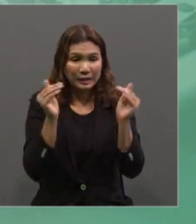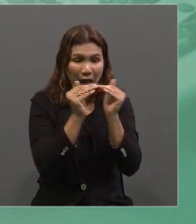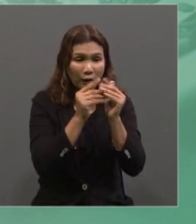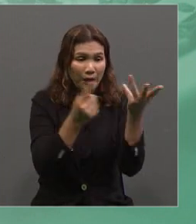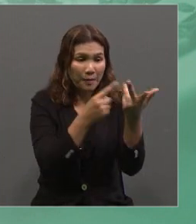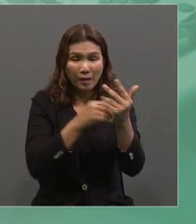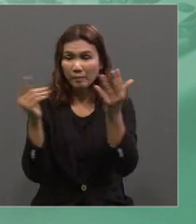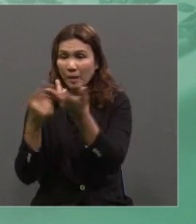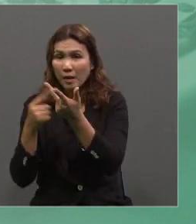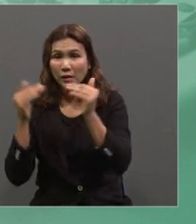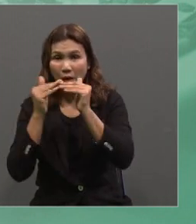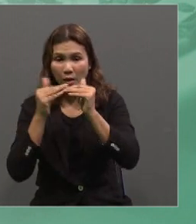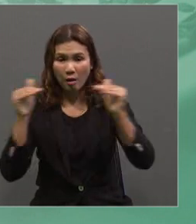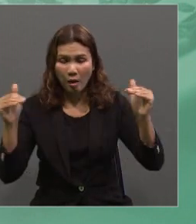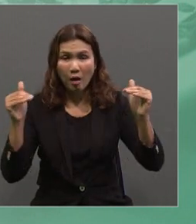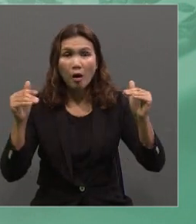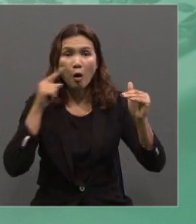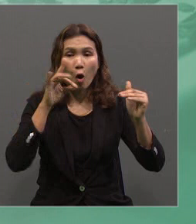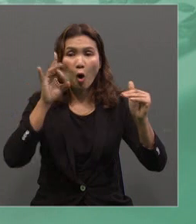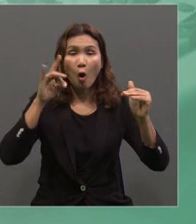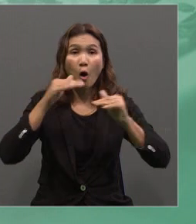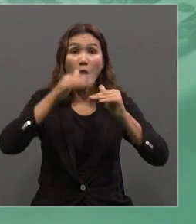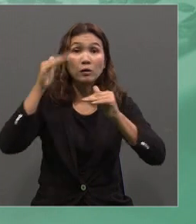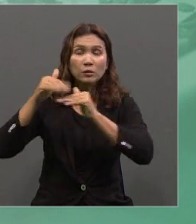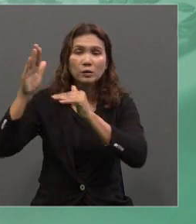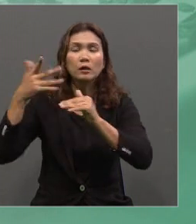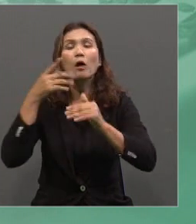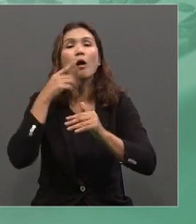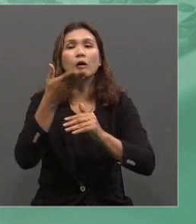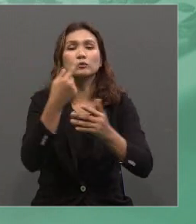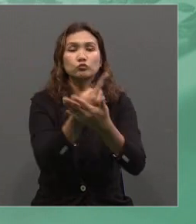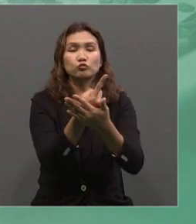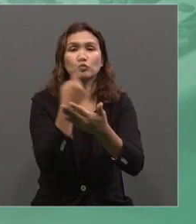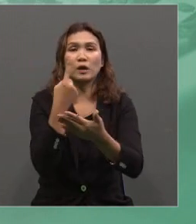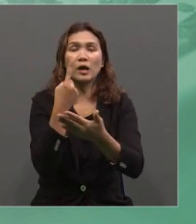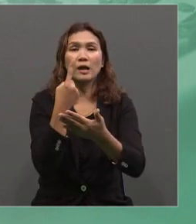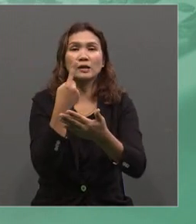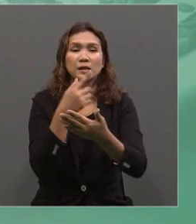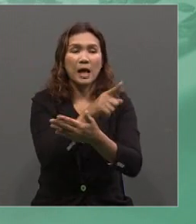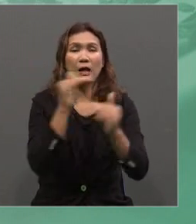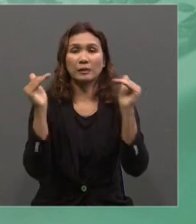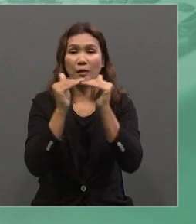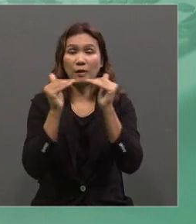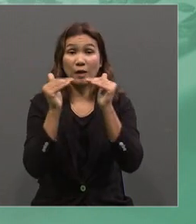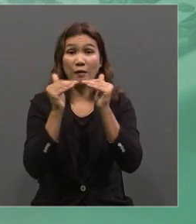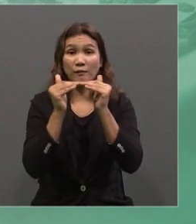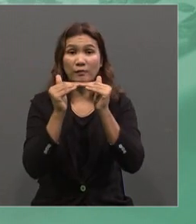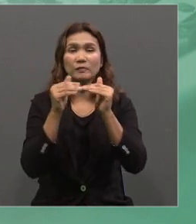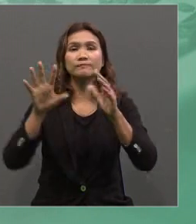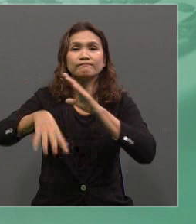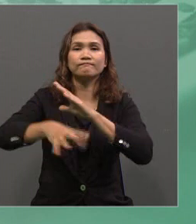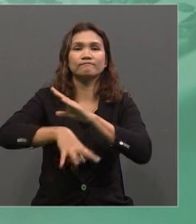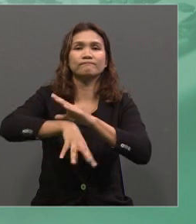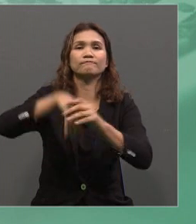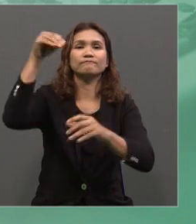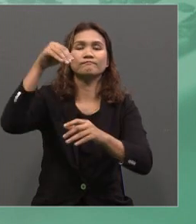ส.ส.แบบบัญชีรายชื่อเกินจำนวน100คนก็จะให้ตัวแทนของพรรคการเมืองที่มีเศษเท่ากันเนี่ยนะมีการจับสลาก